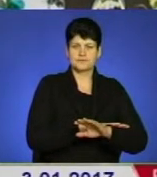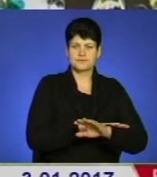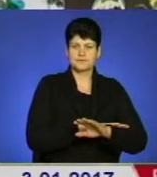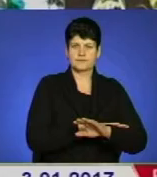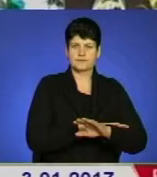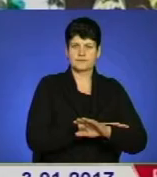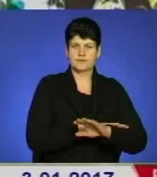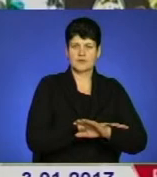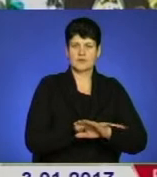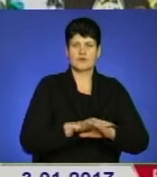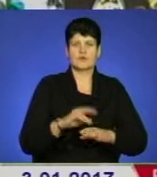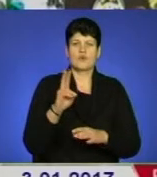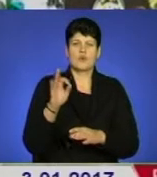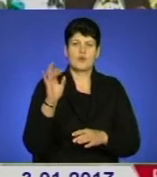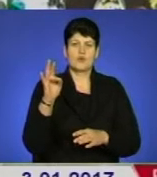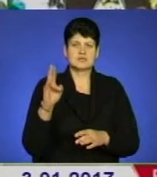фашистських концтаборах.